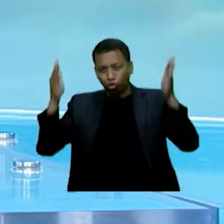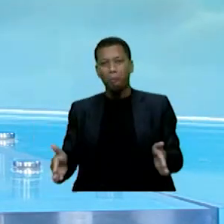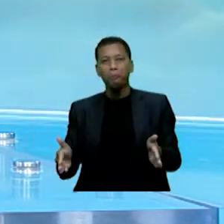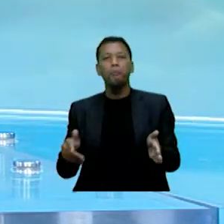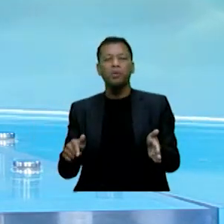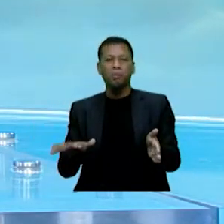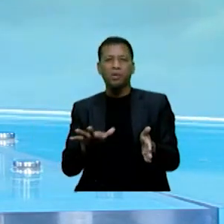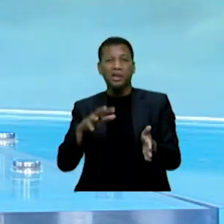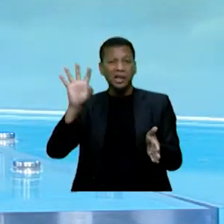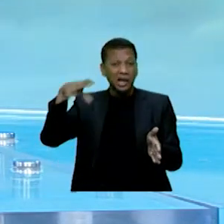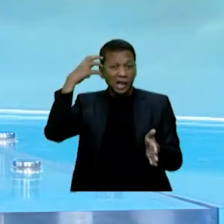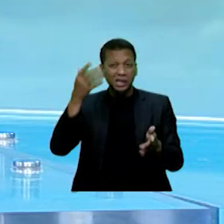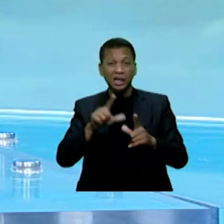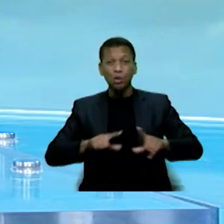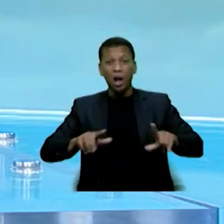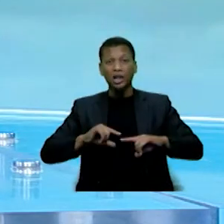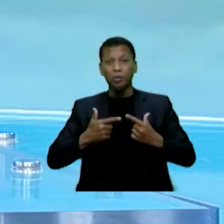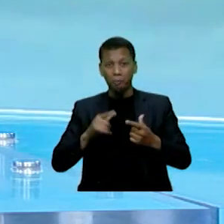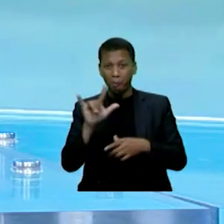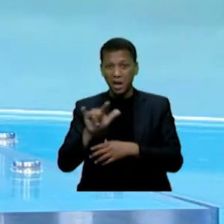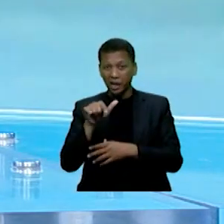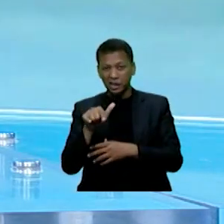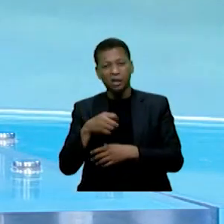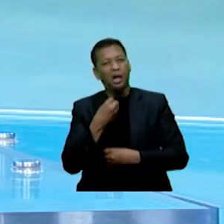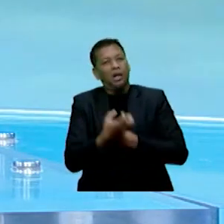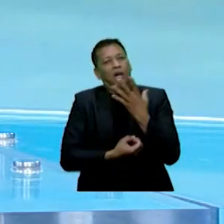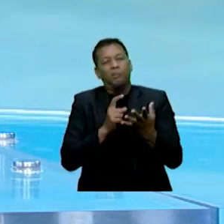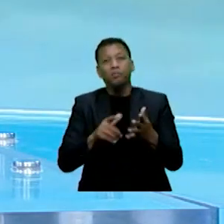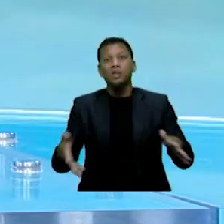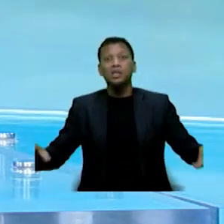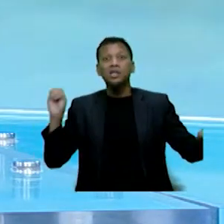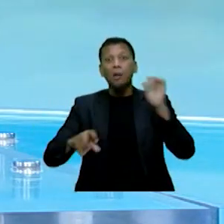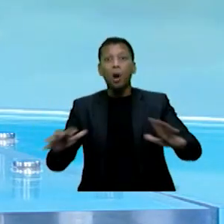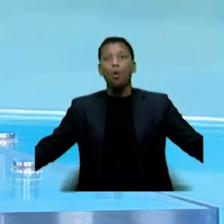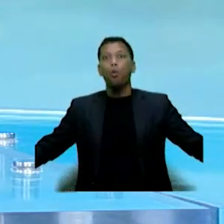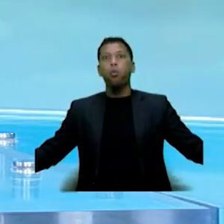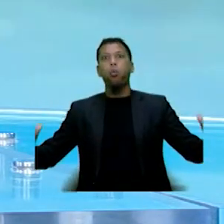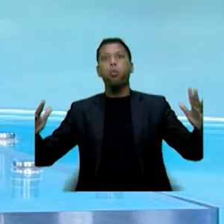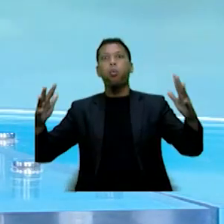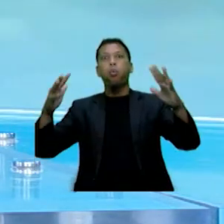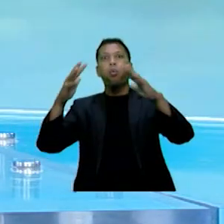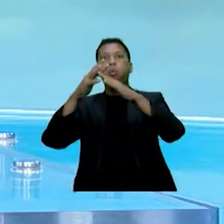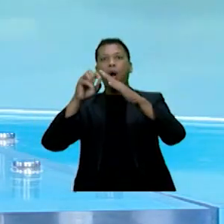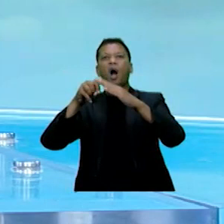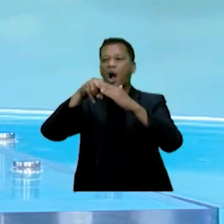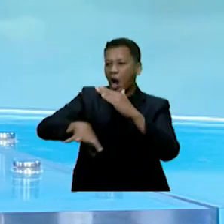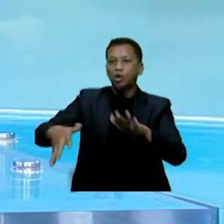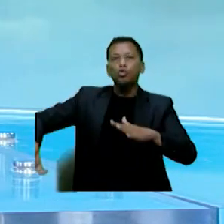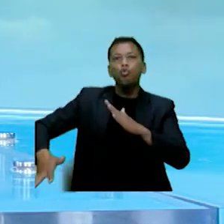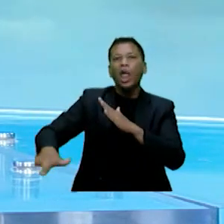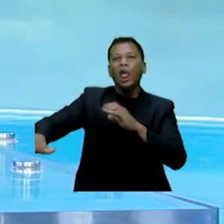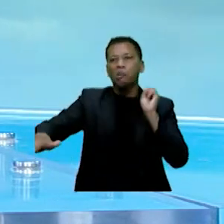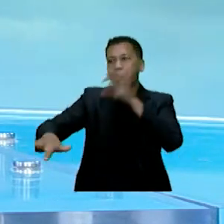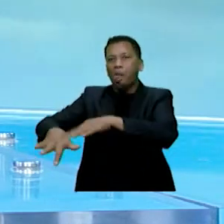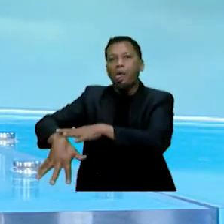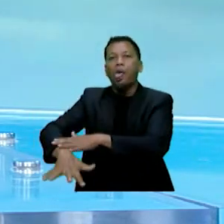Dinas Lingkungan Hidup Kota Bekasi pada Minggu pagi. Warga mengeluhkan gunungan sampah yang telah mencemari aliran sungai Cikeas